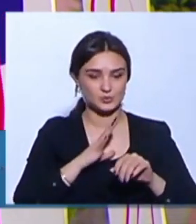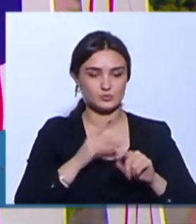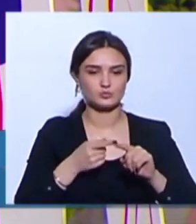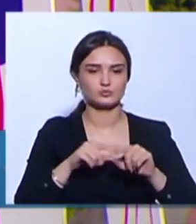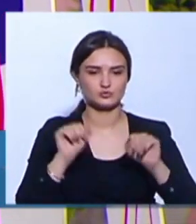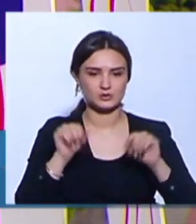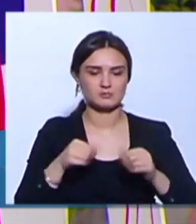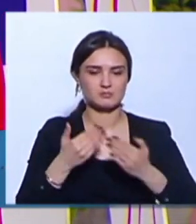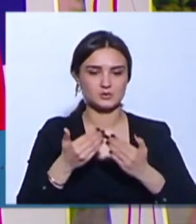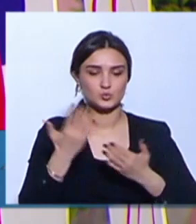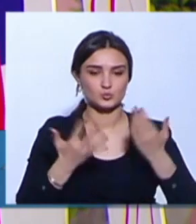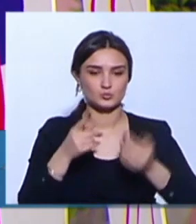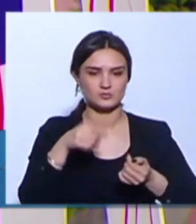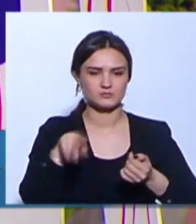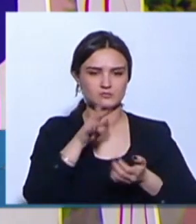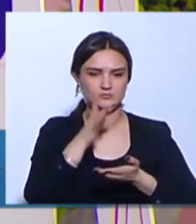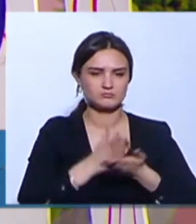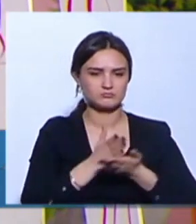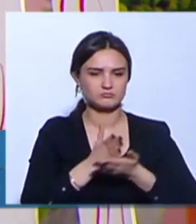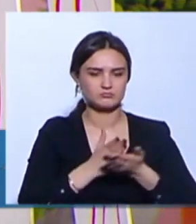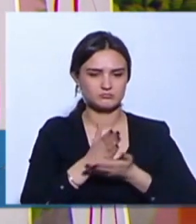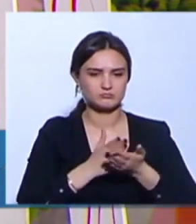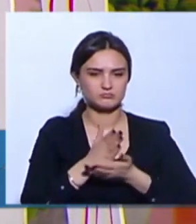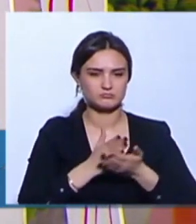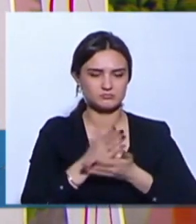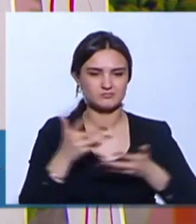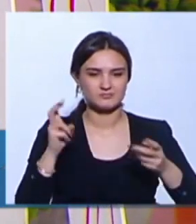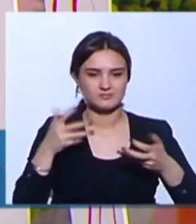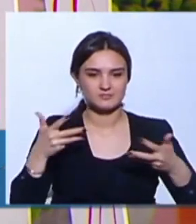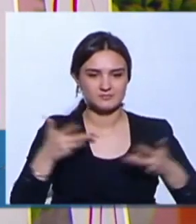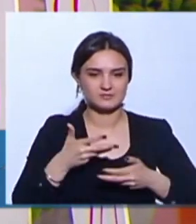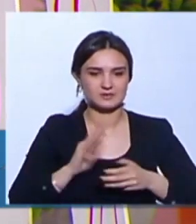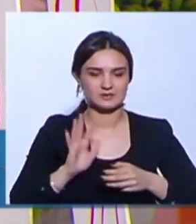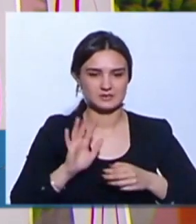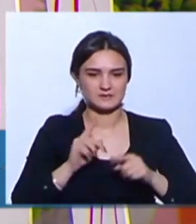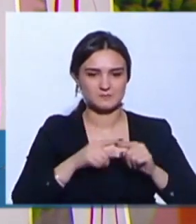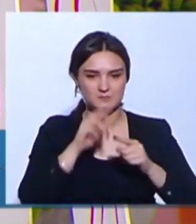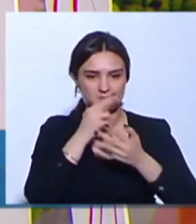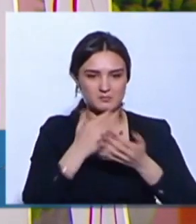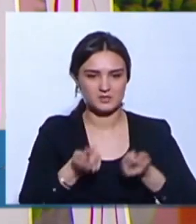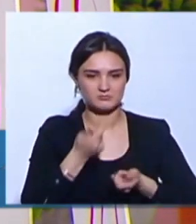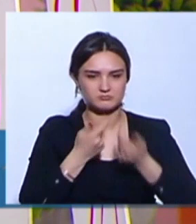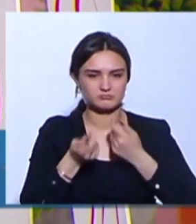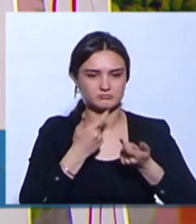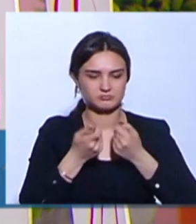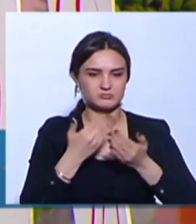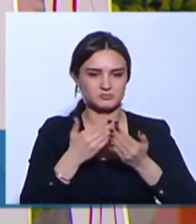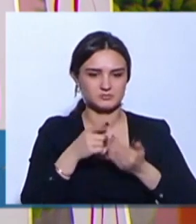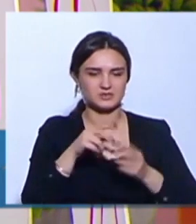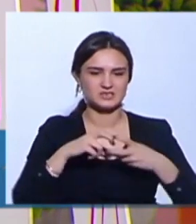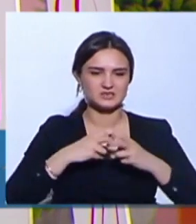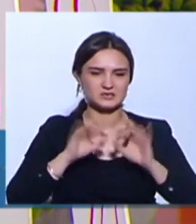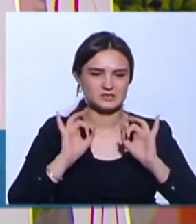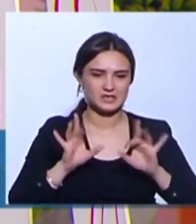შორის, მაგალითად, თუ თქვენ წლების მანძილზე უკონტროლოდ ანთების საწინააღმდეგო არასტეროიდულ პრეპარატებს, რომელიც მაგალითად